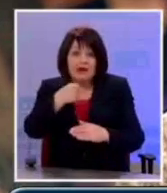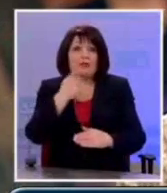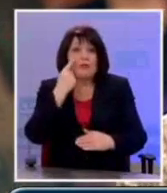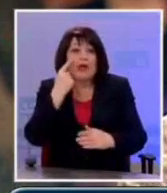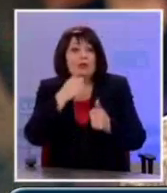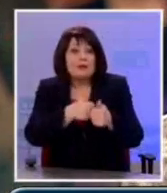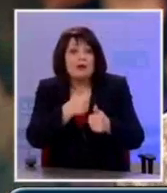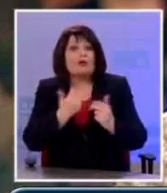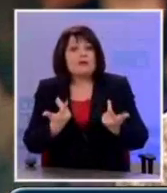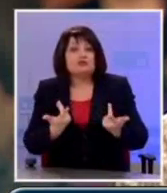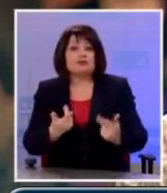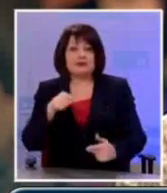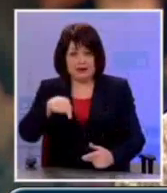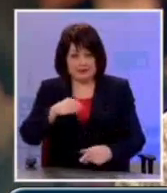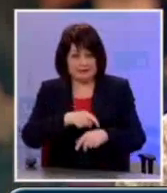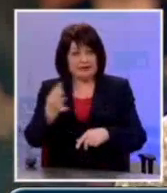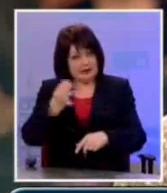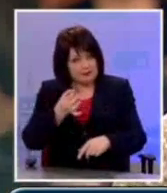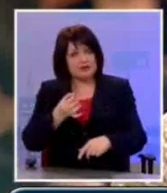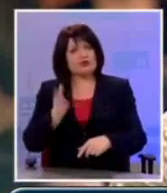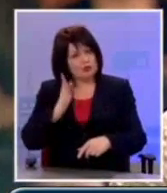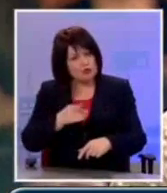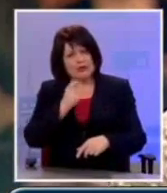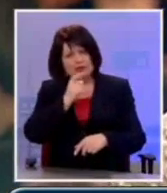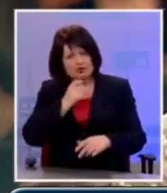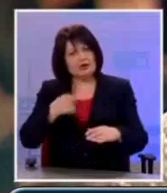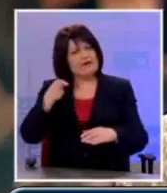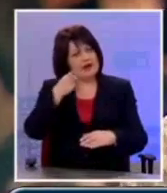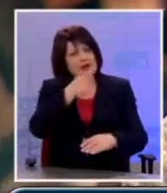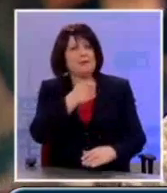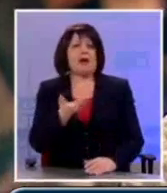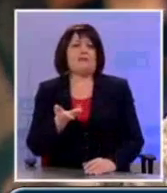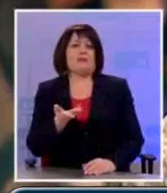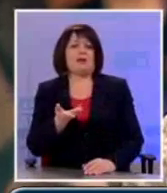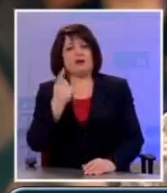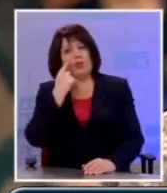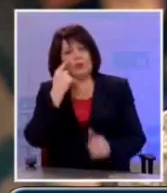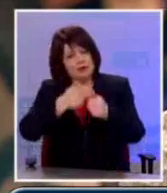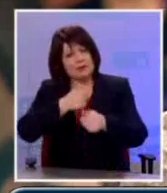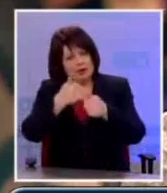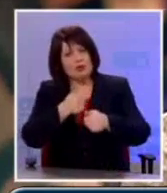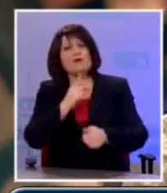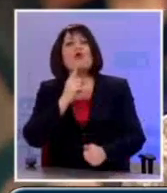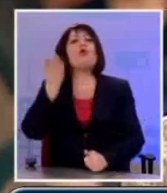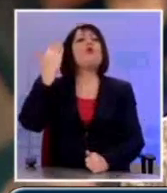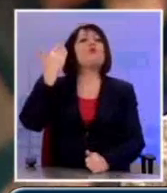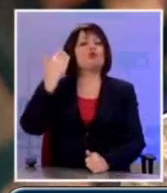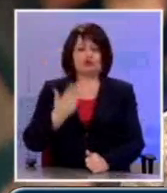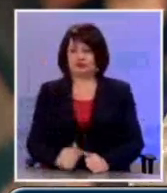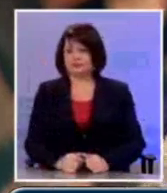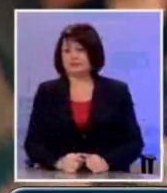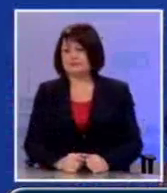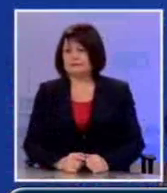τη στιγμή μια διαβεβαίωση ότι θα επιστρέψουμε στο καθεστώς το οποίο υπήρχαμε και λειτουργούσαμε επί δεκαετίες.